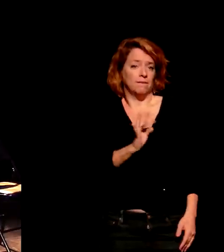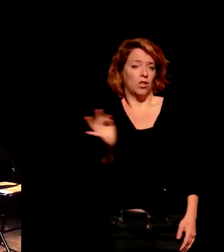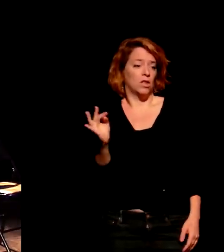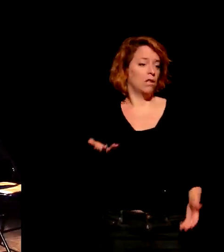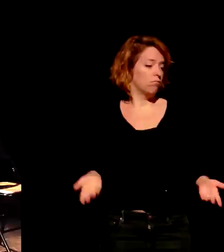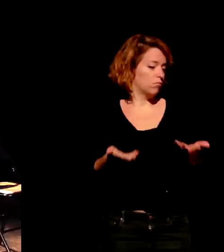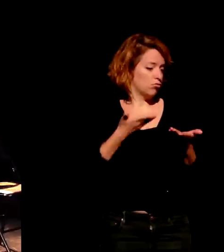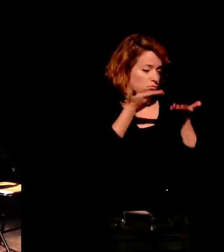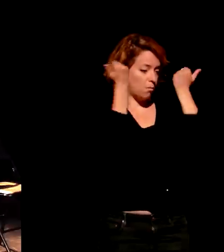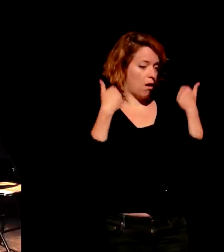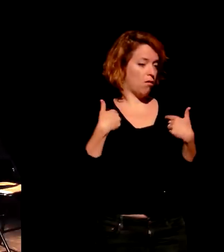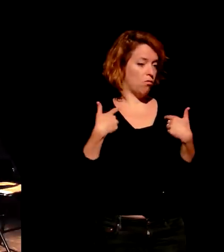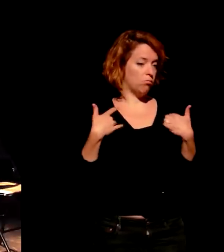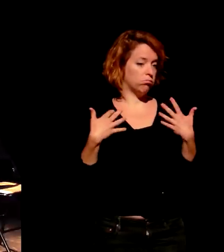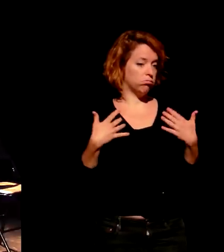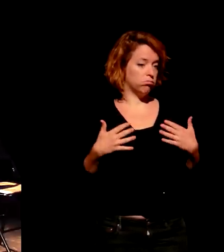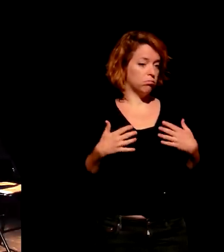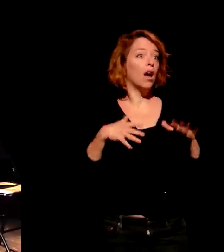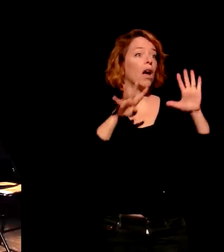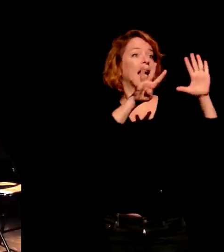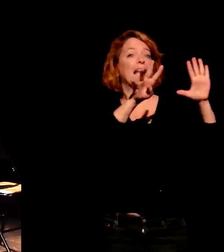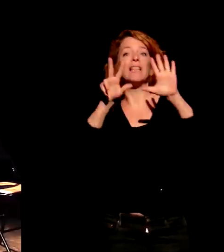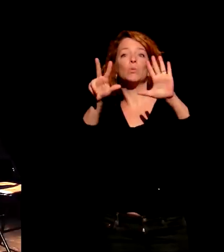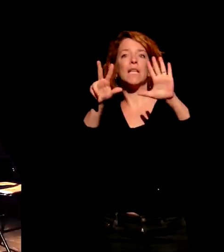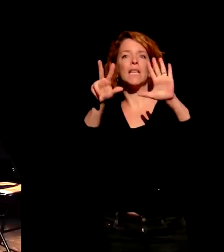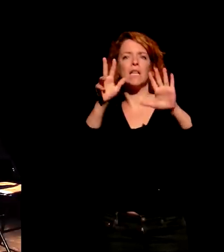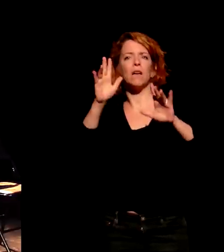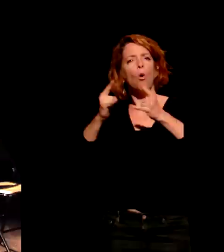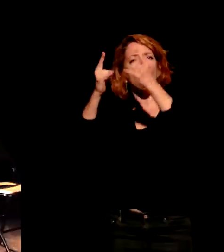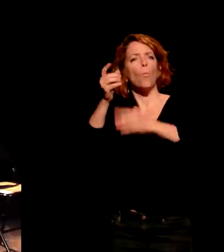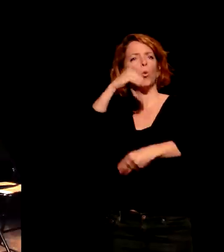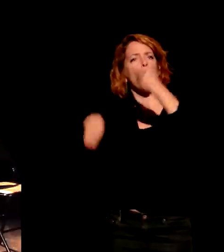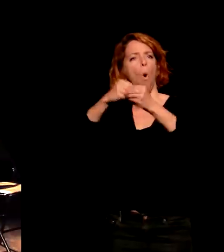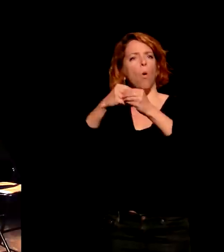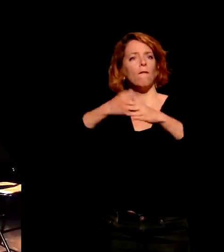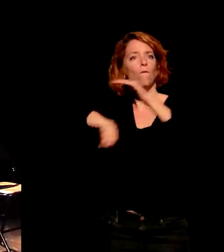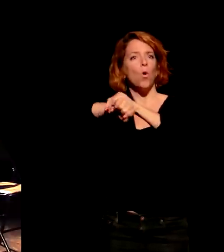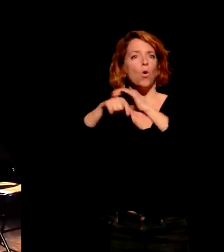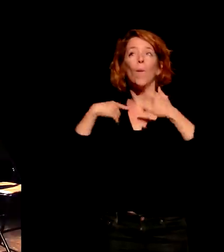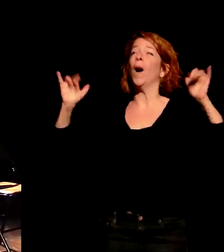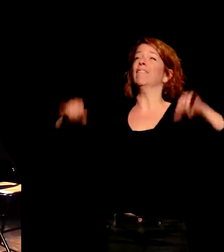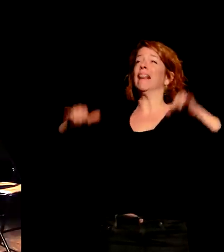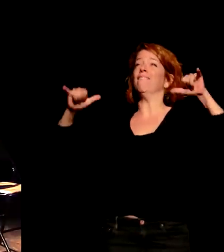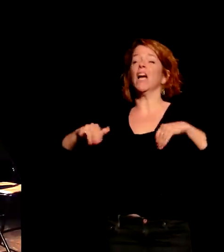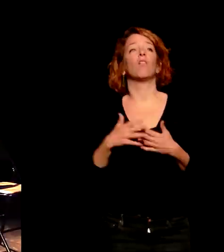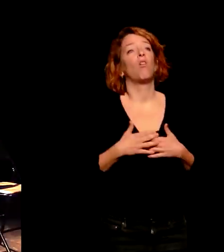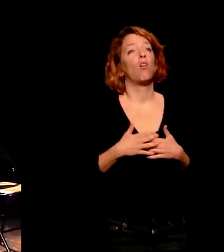Je sais pas, j'ai fait la fête en 98 quand on a gagné la Coupe du Monde. J'ai voté pour Chirac